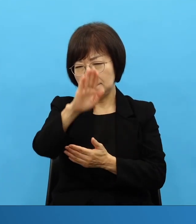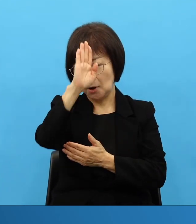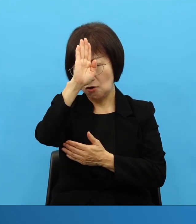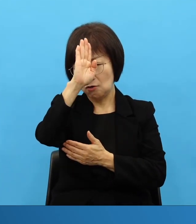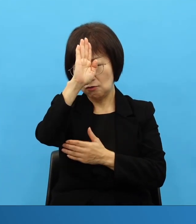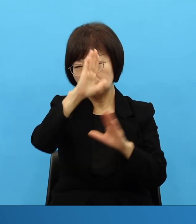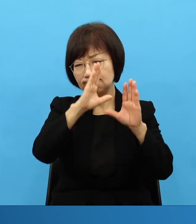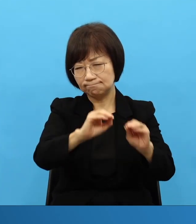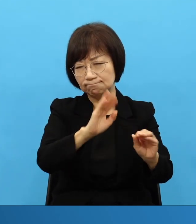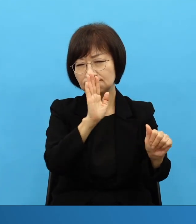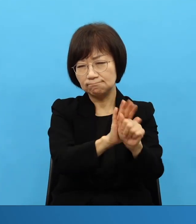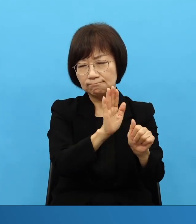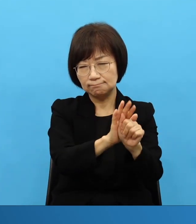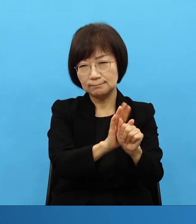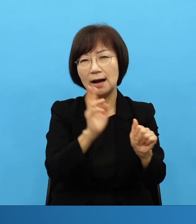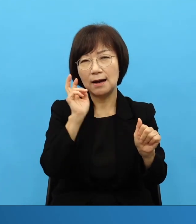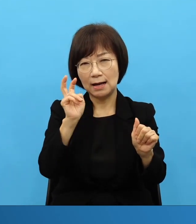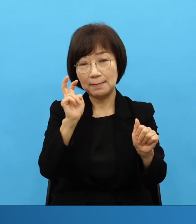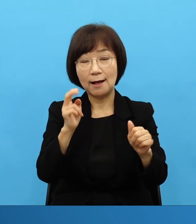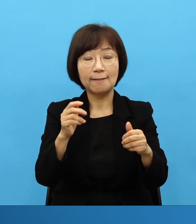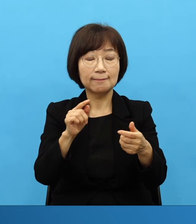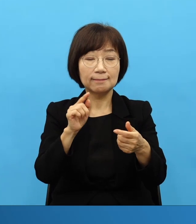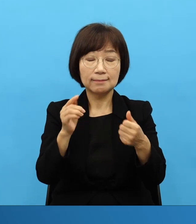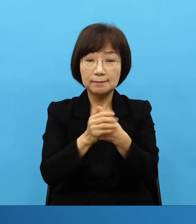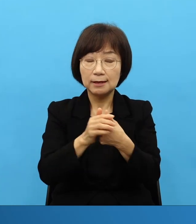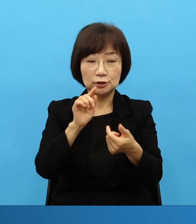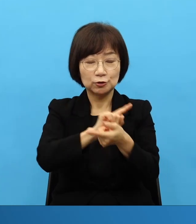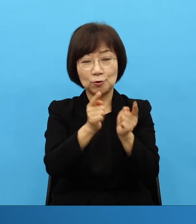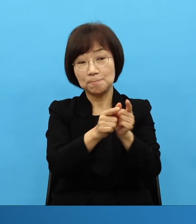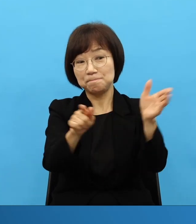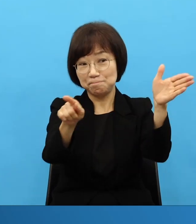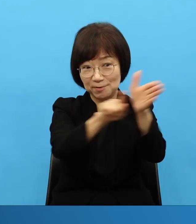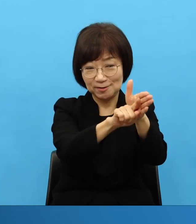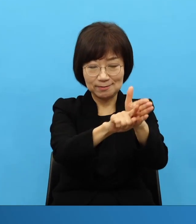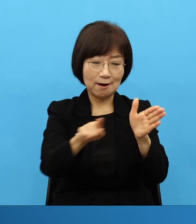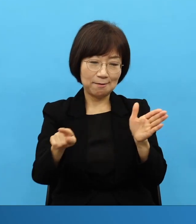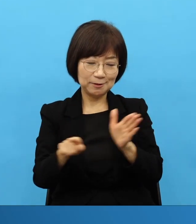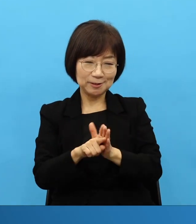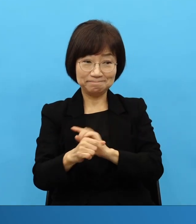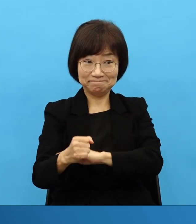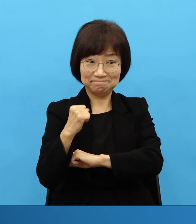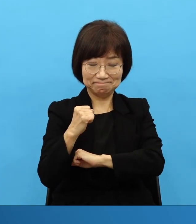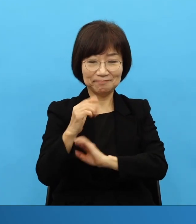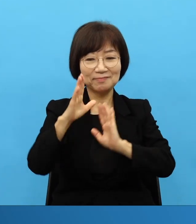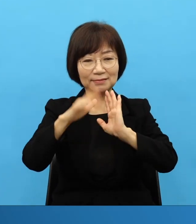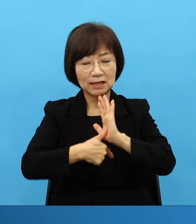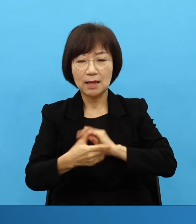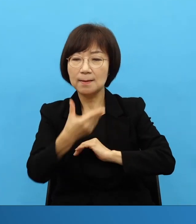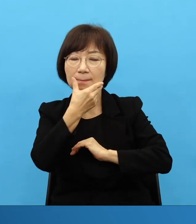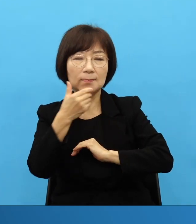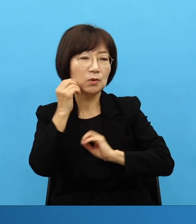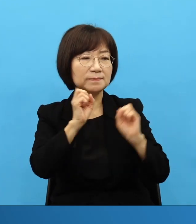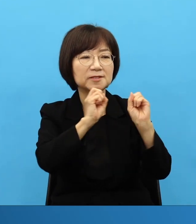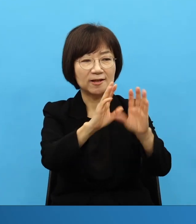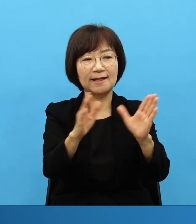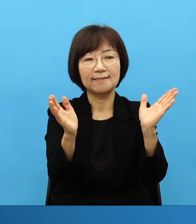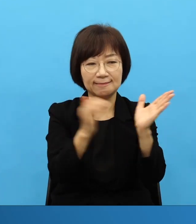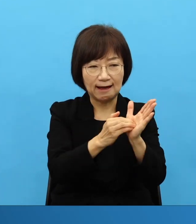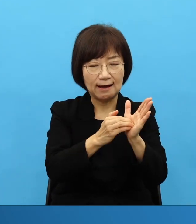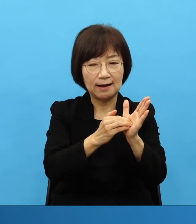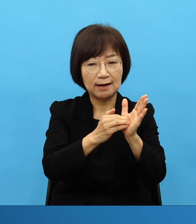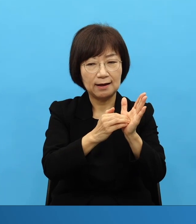상황이었는데 서로 신뢰관계 생기니까 복음을 보낸 거예요. And it was a situation where this physician Luke, he healed a